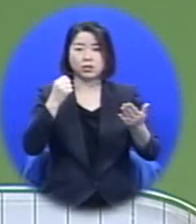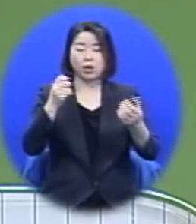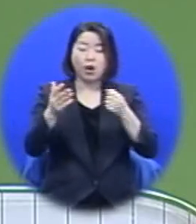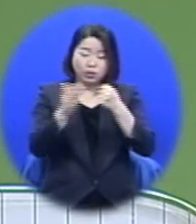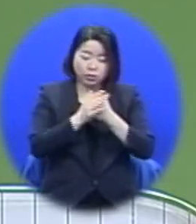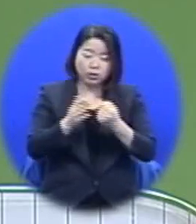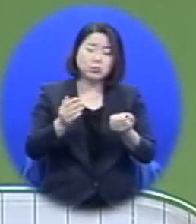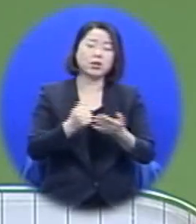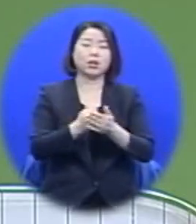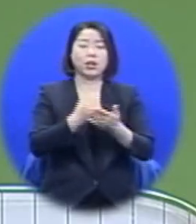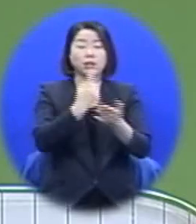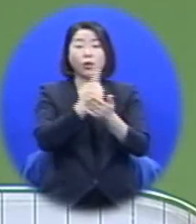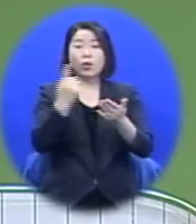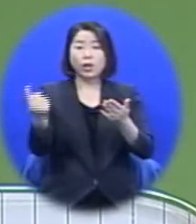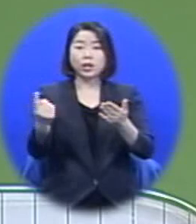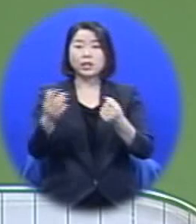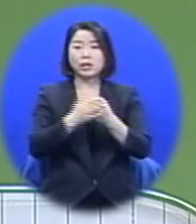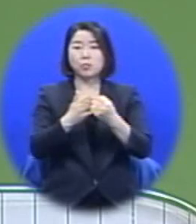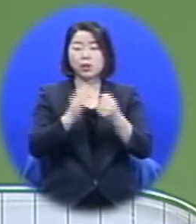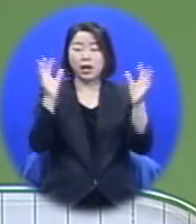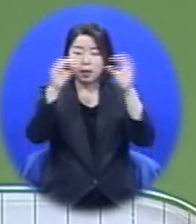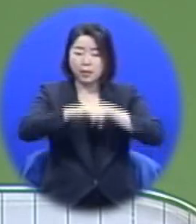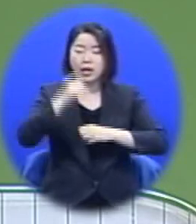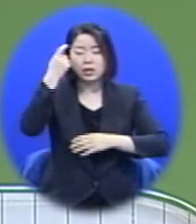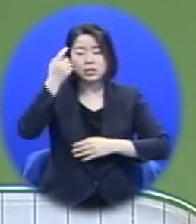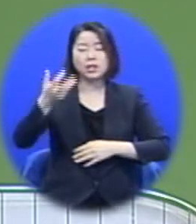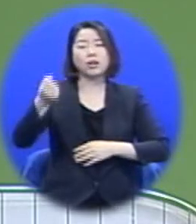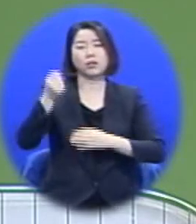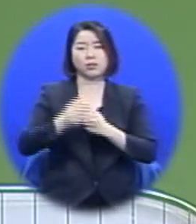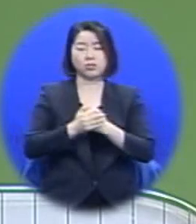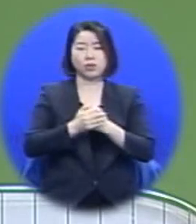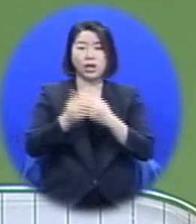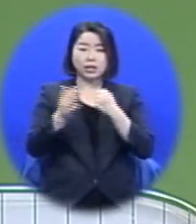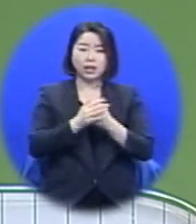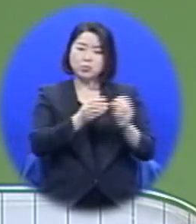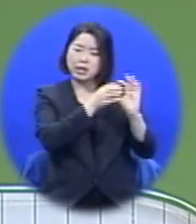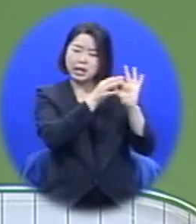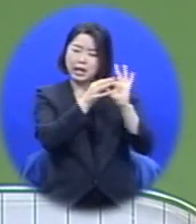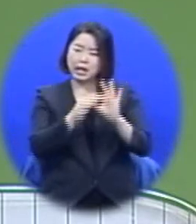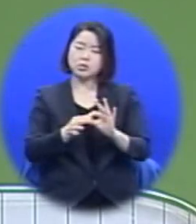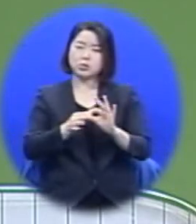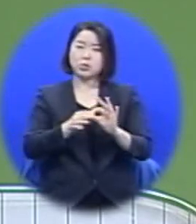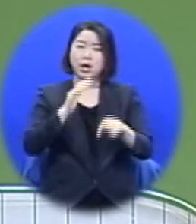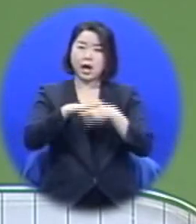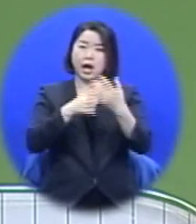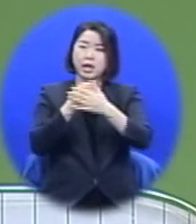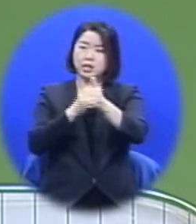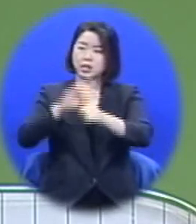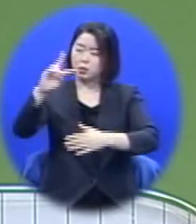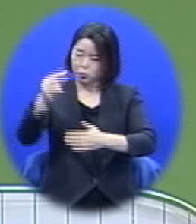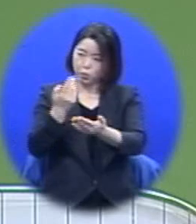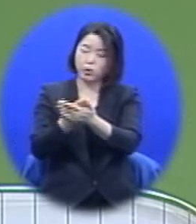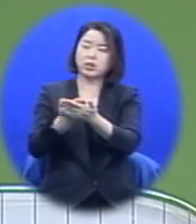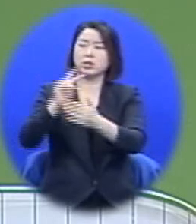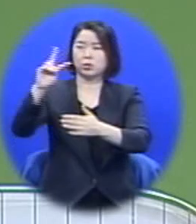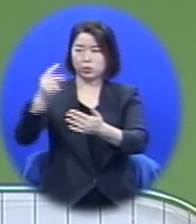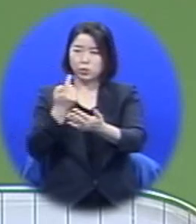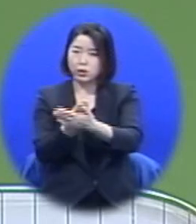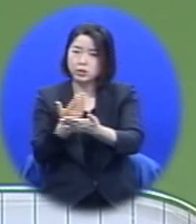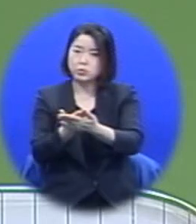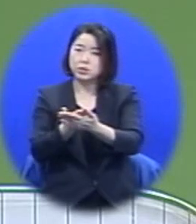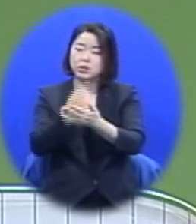벌어지지 그러니까 시편 기자는 계속해서 하나님께 돌아와 주십시오 돌아와 주십시오 그렇게 기도를 하고 있는